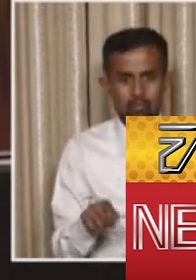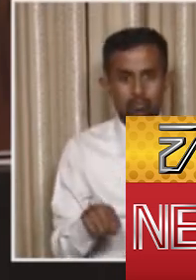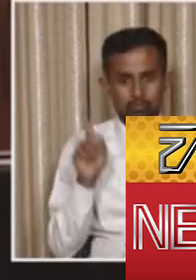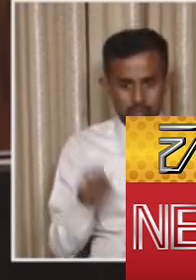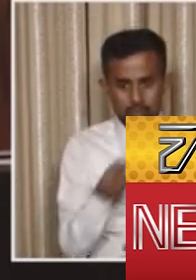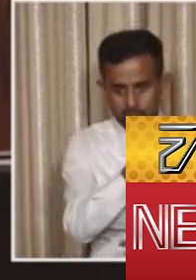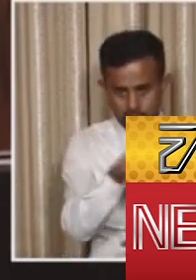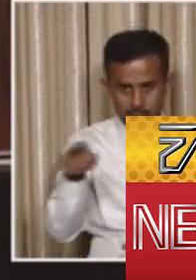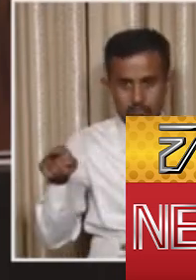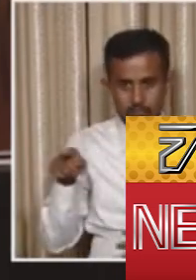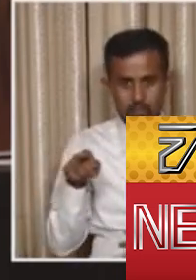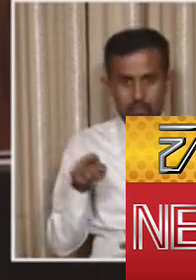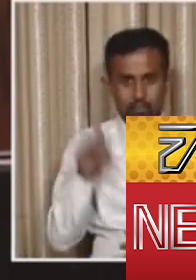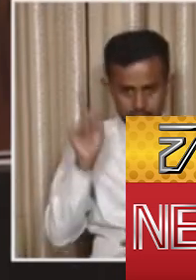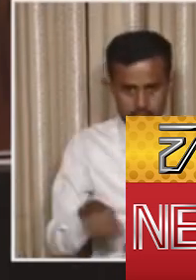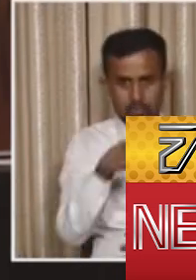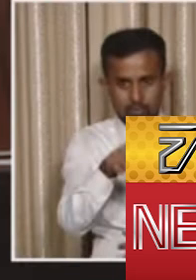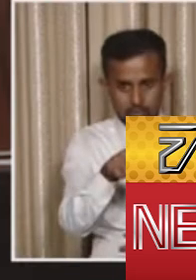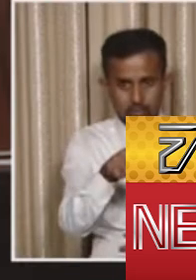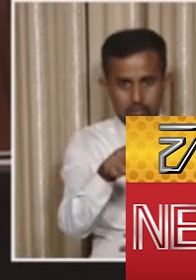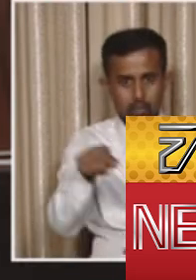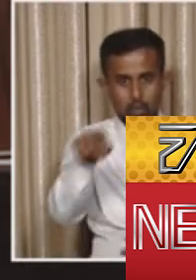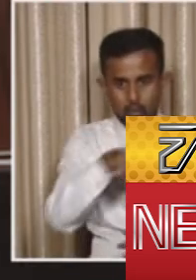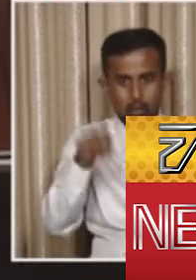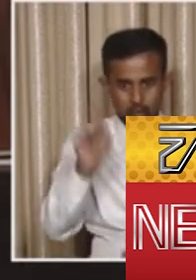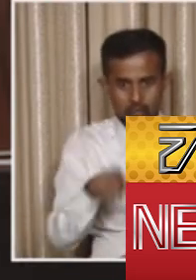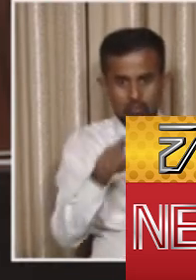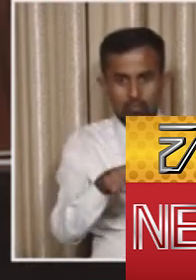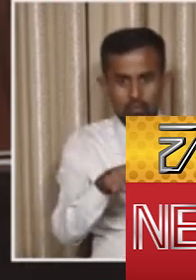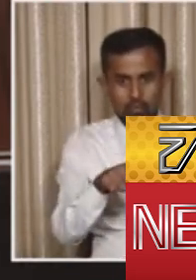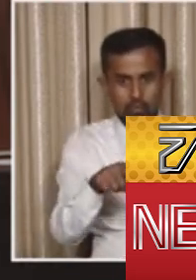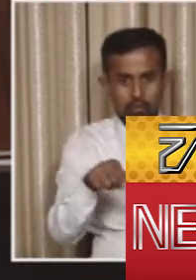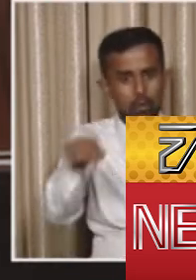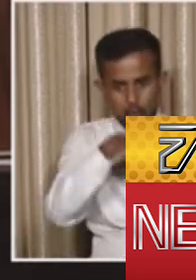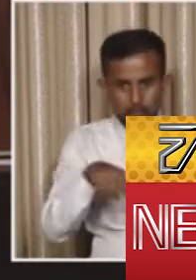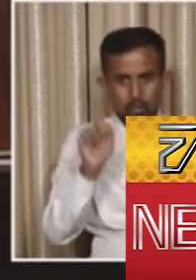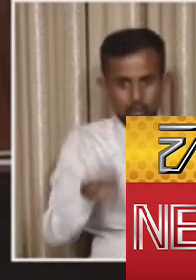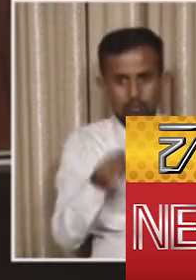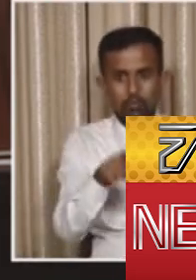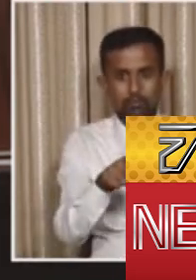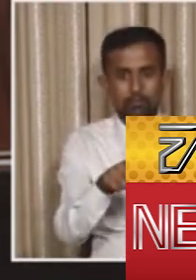karanawada sammatada ekamatikada ekamatikada